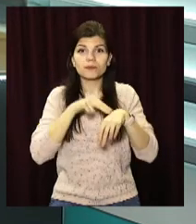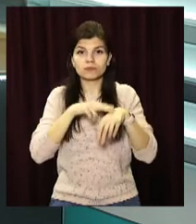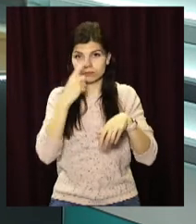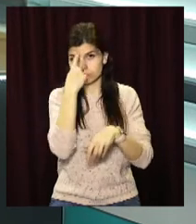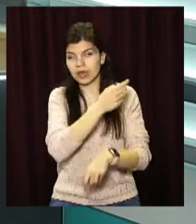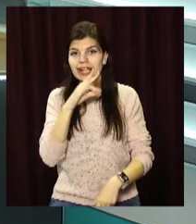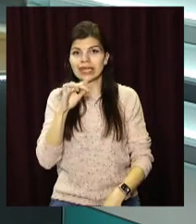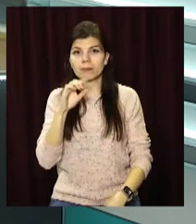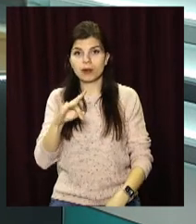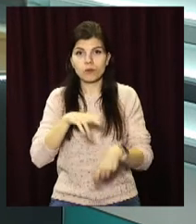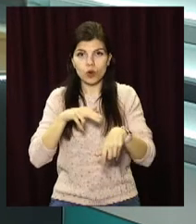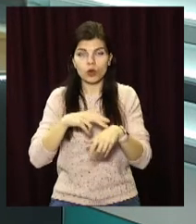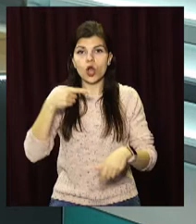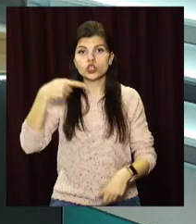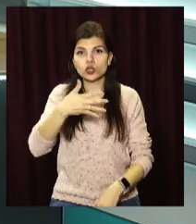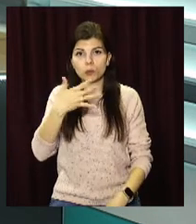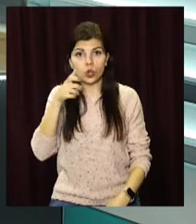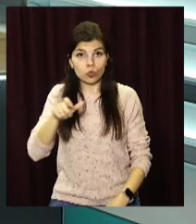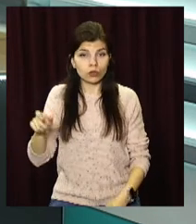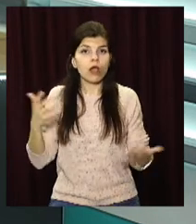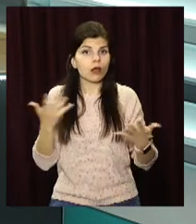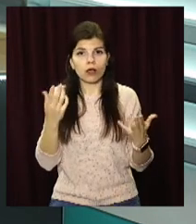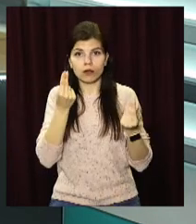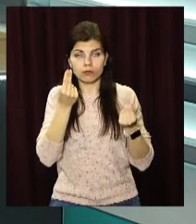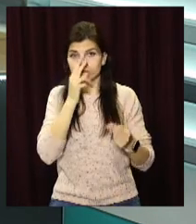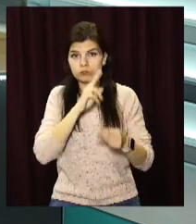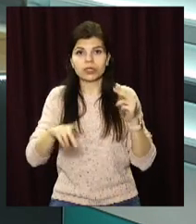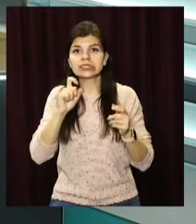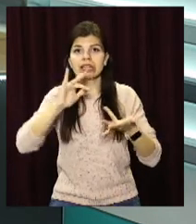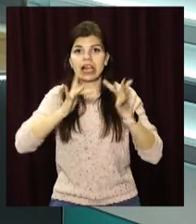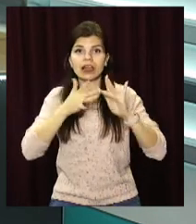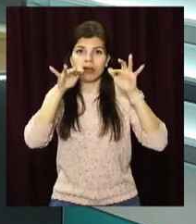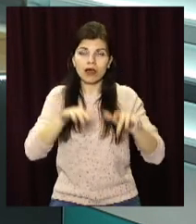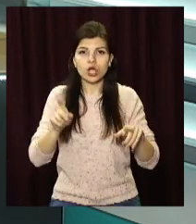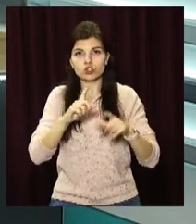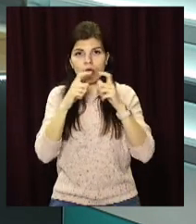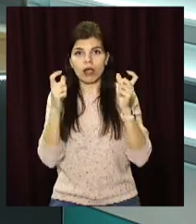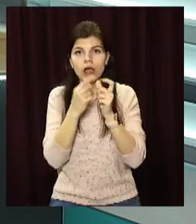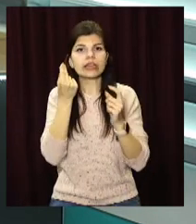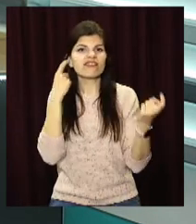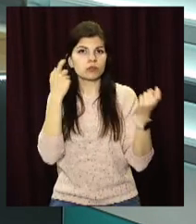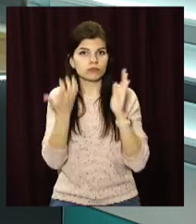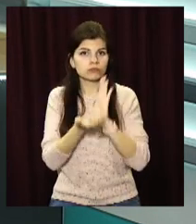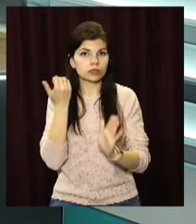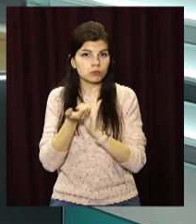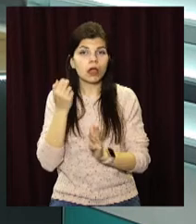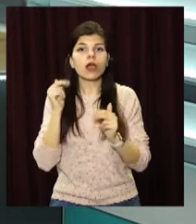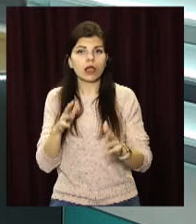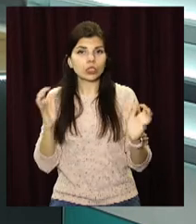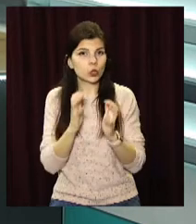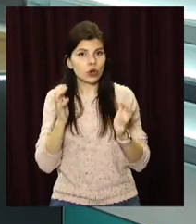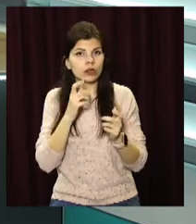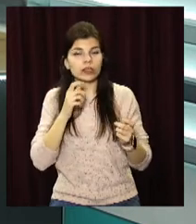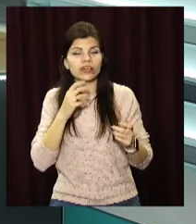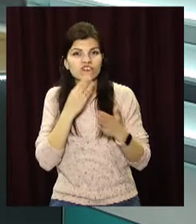кіберполіції звернулися 1500 дніпрян, яких ошукали онлайн-злодії. Як вберегти персональні дані та нерви, дізнавалася